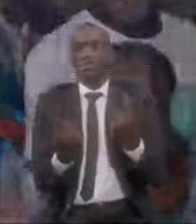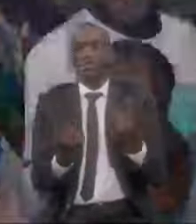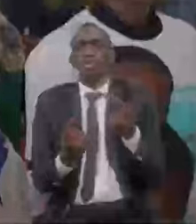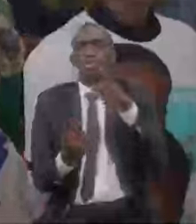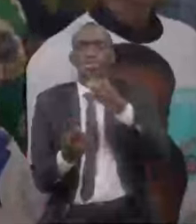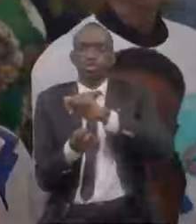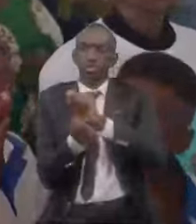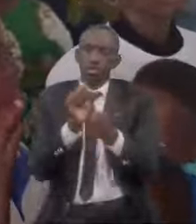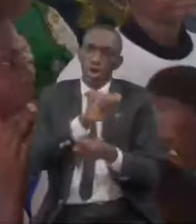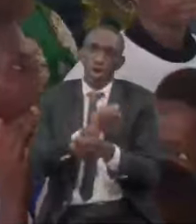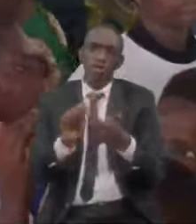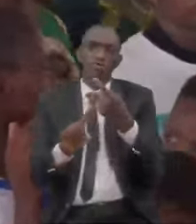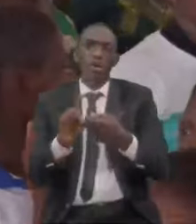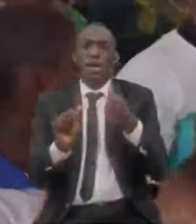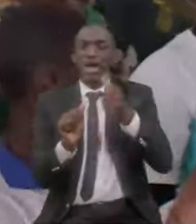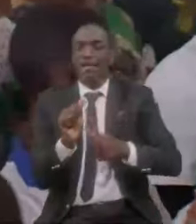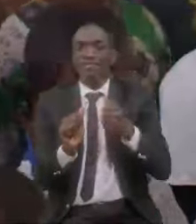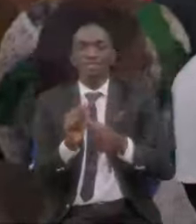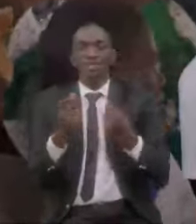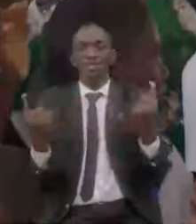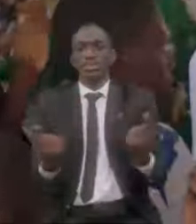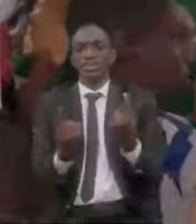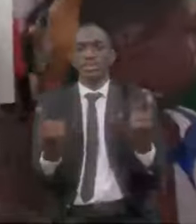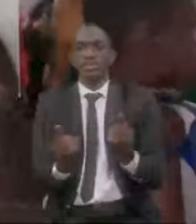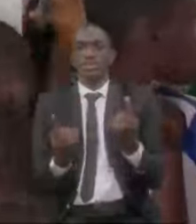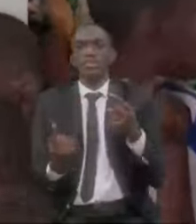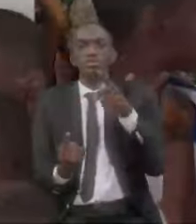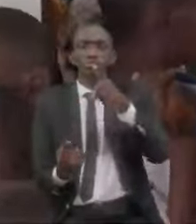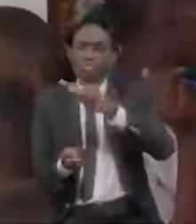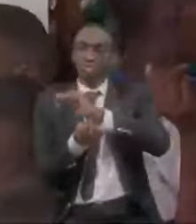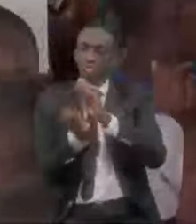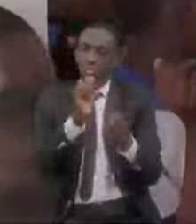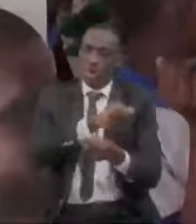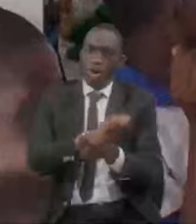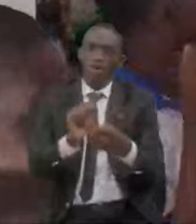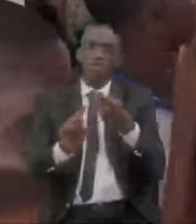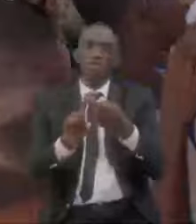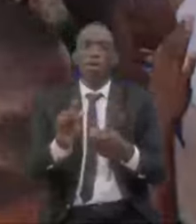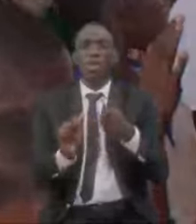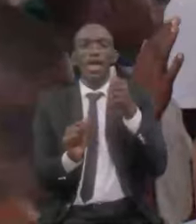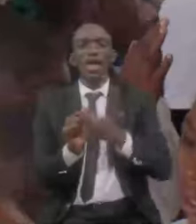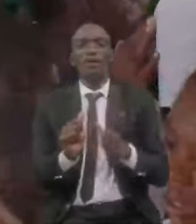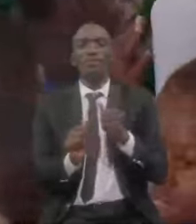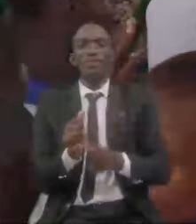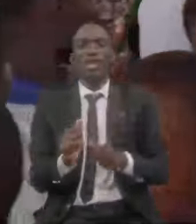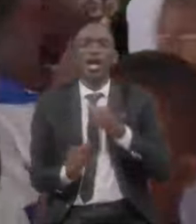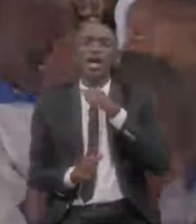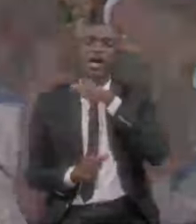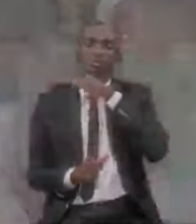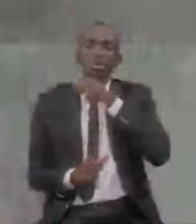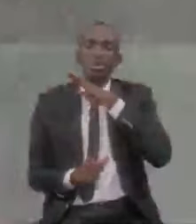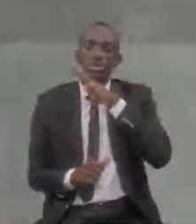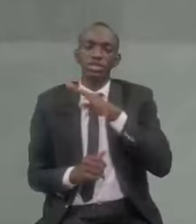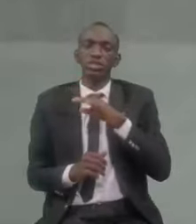de toute transgression. Tu veux te détourner de toute abomination. Tu